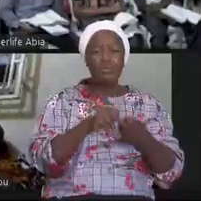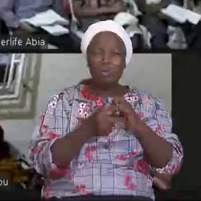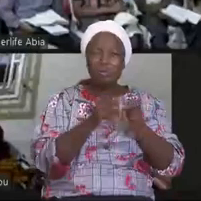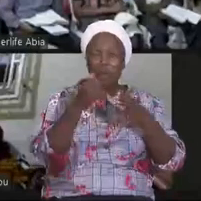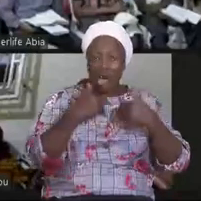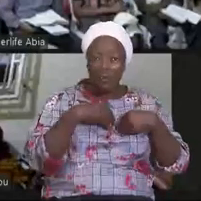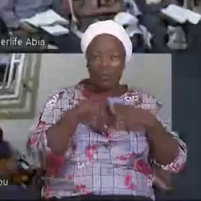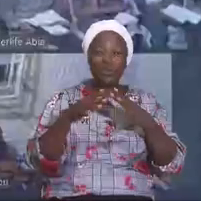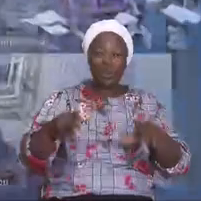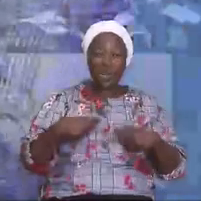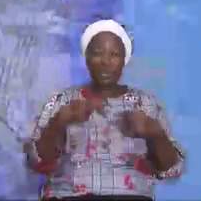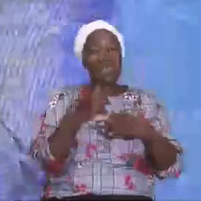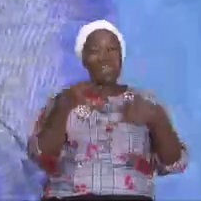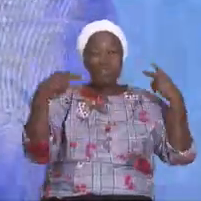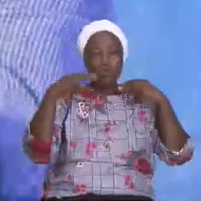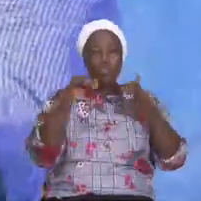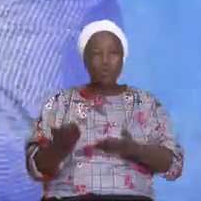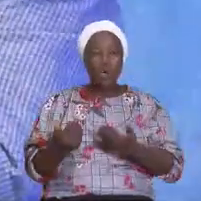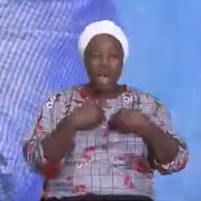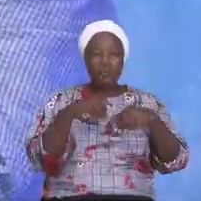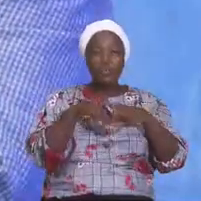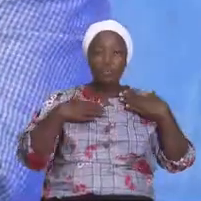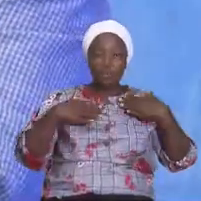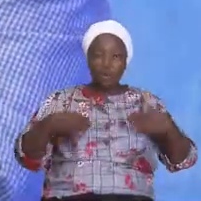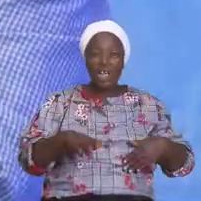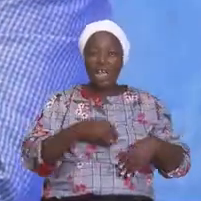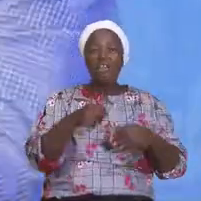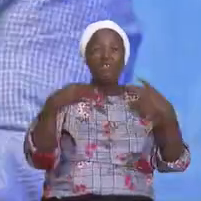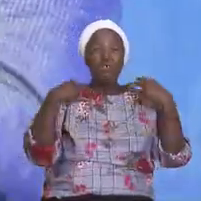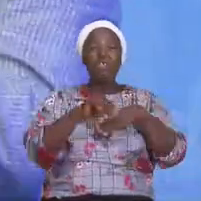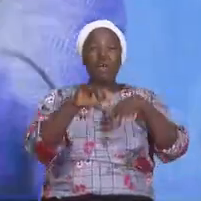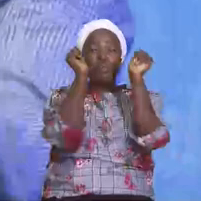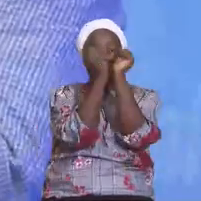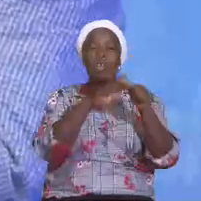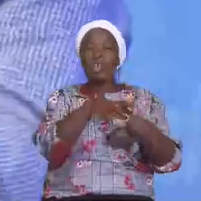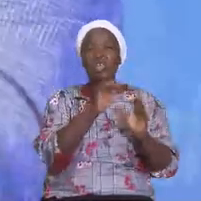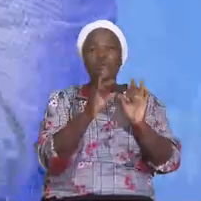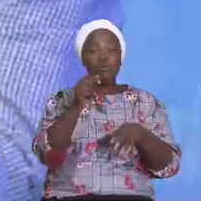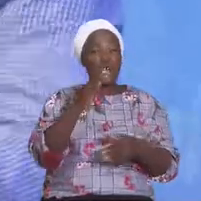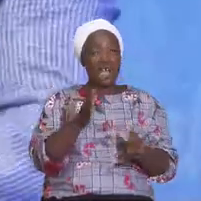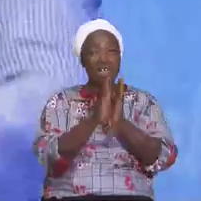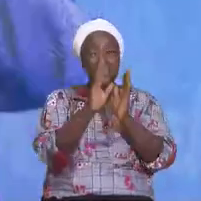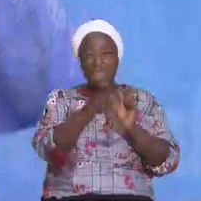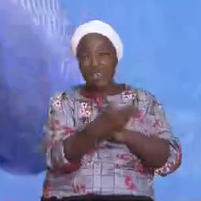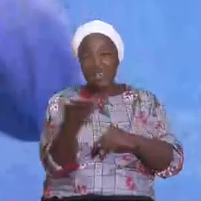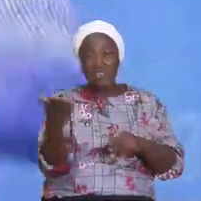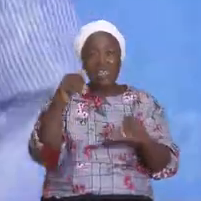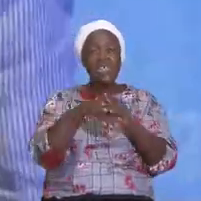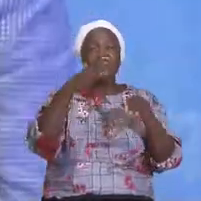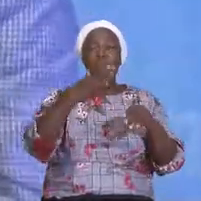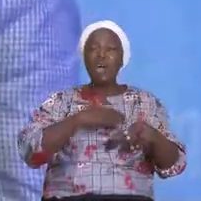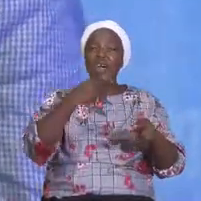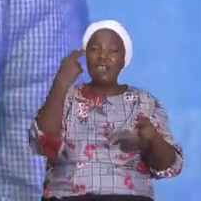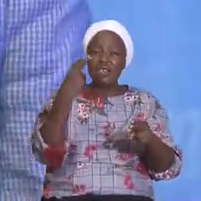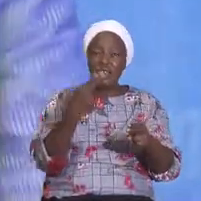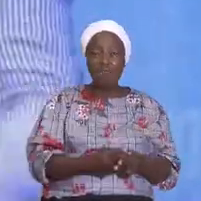maintenant, un fardeau dans votre cœur, est-ce qu'il y a un problème que vous avez, est-ce que vous avez des jougs dans votre vie qui vous lient, si